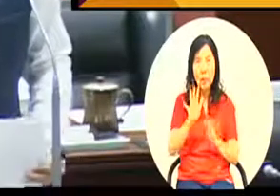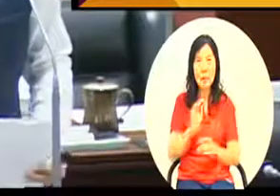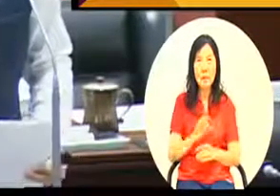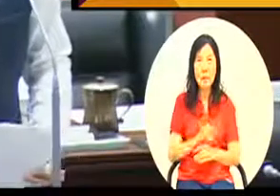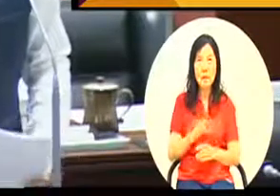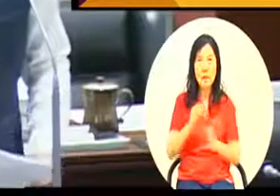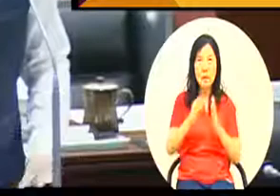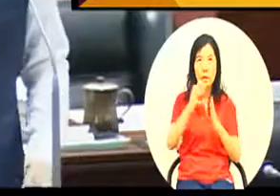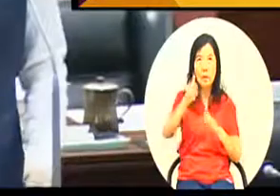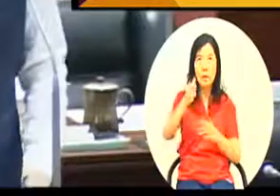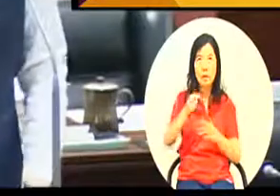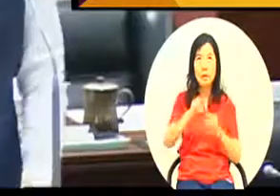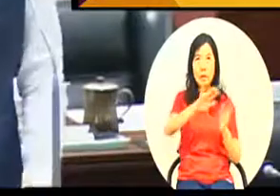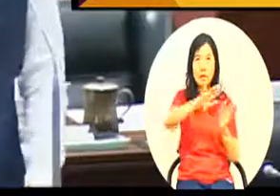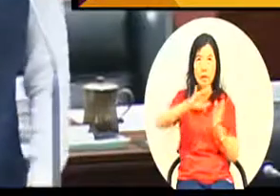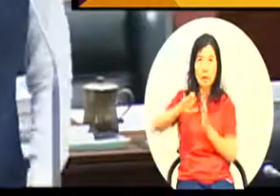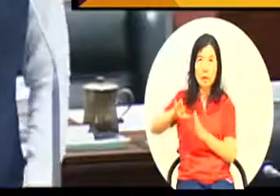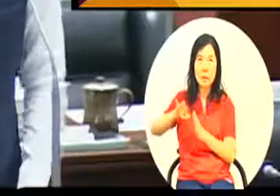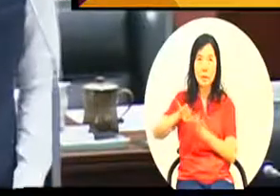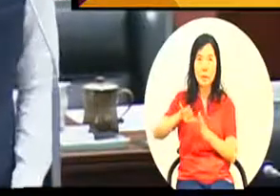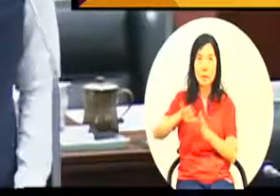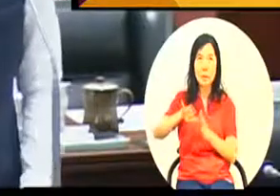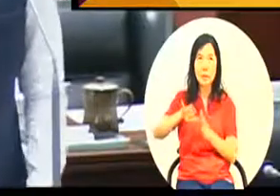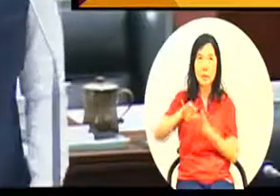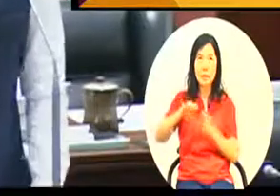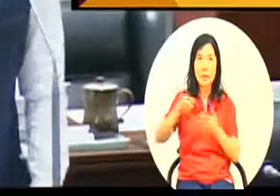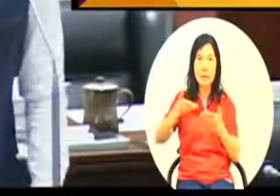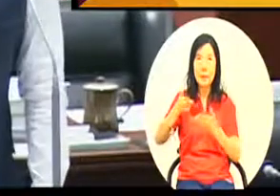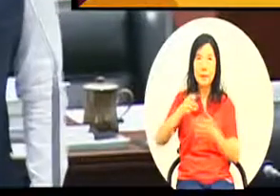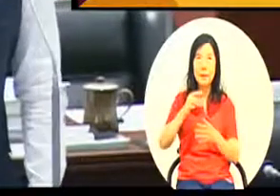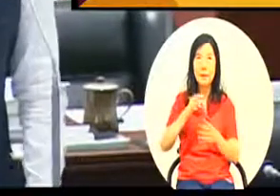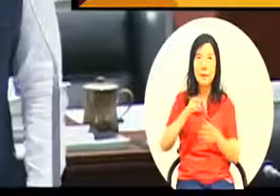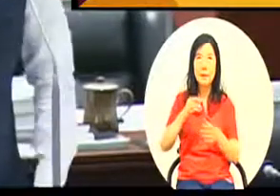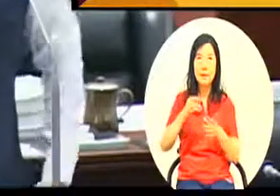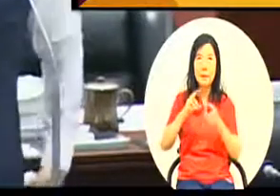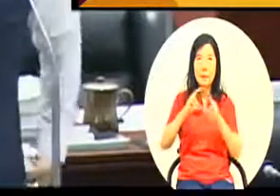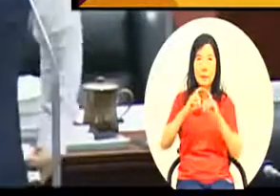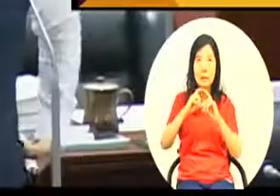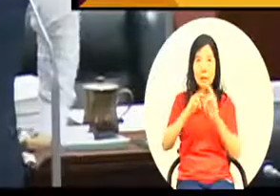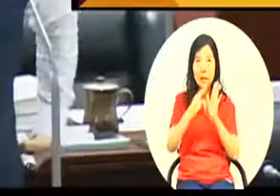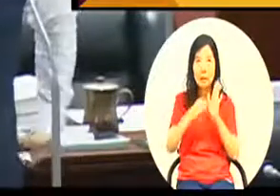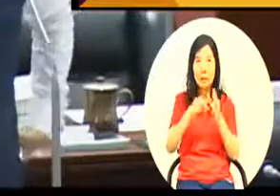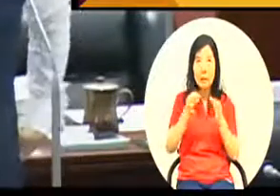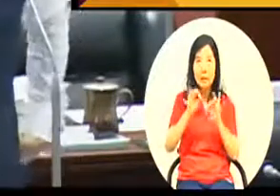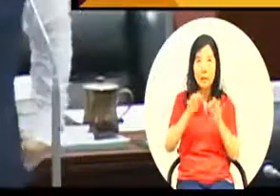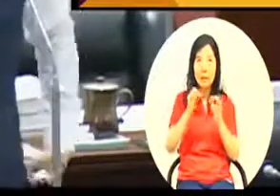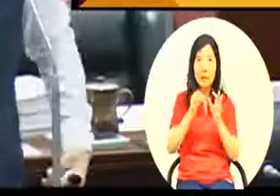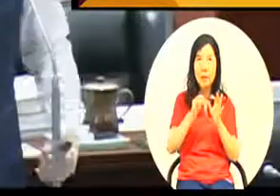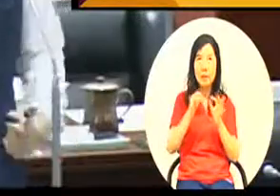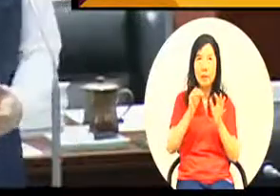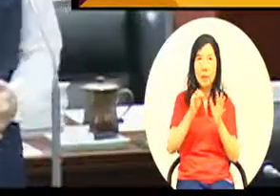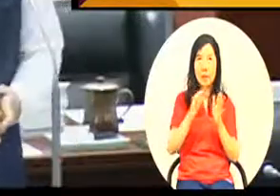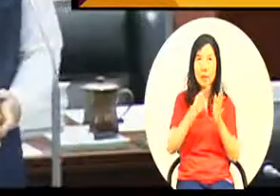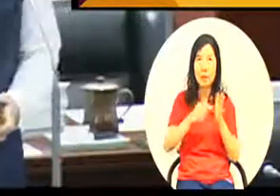长，这个比较题外的问题啊，您要不要说简单说明一下就好了，因为这个比较临时，